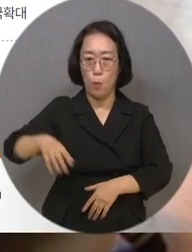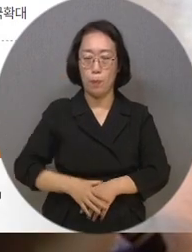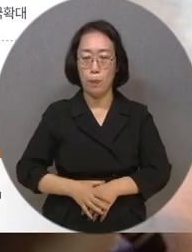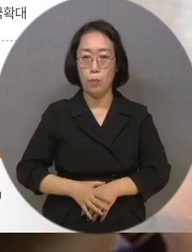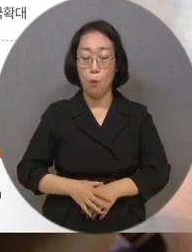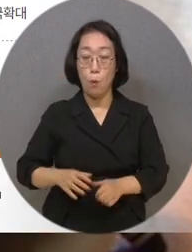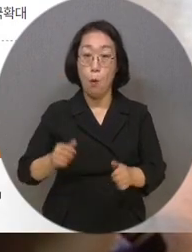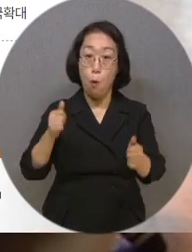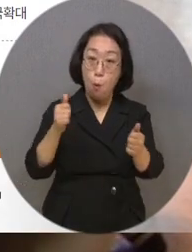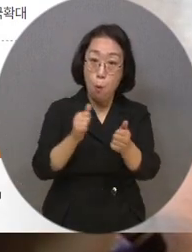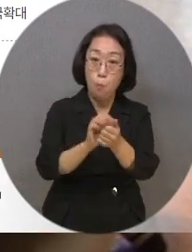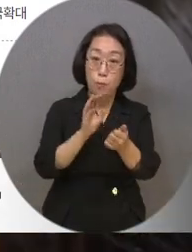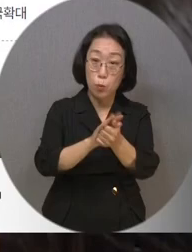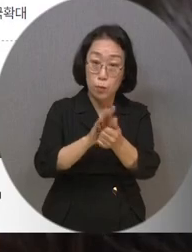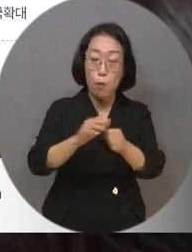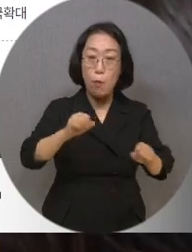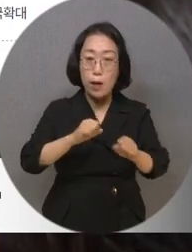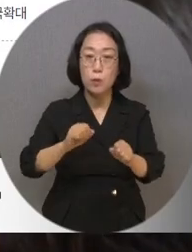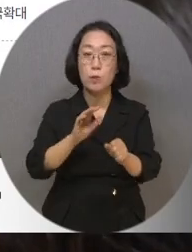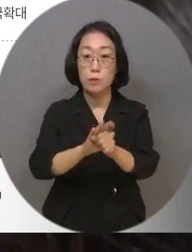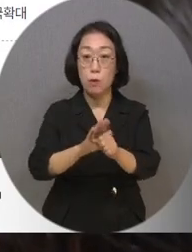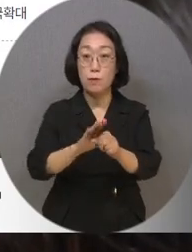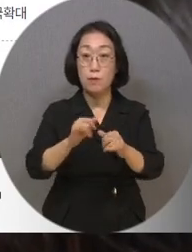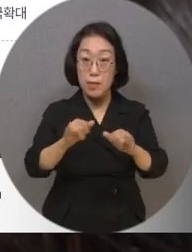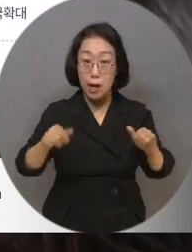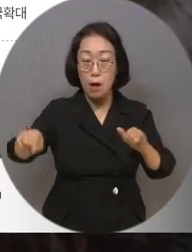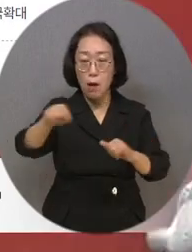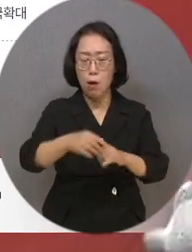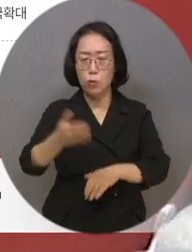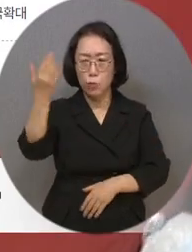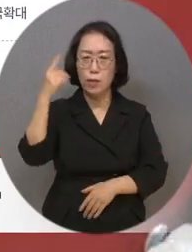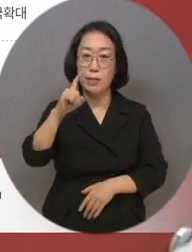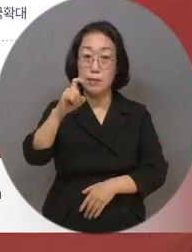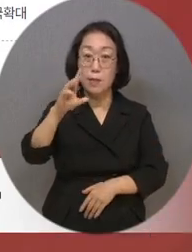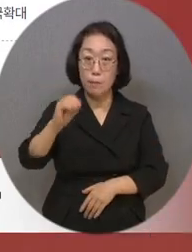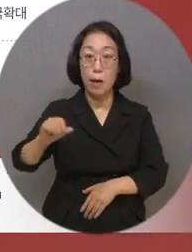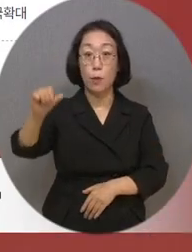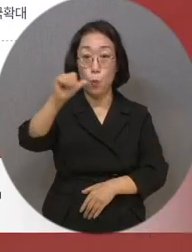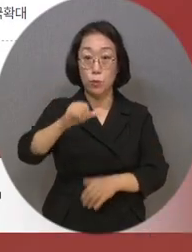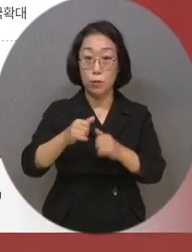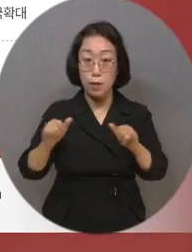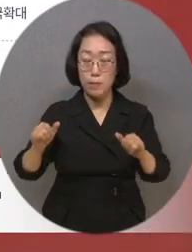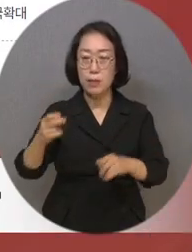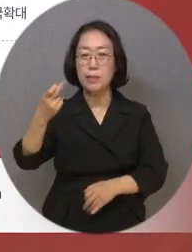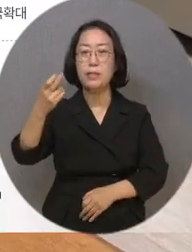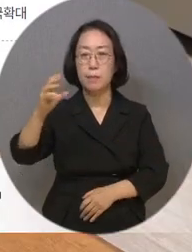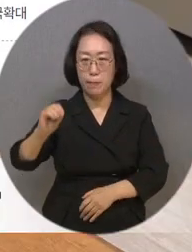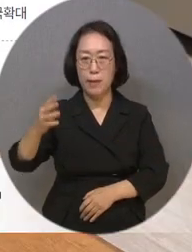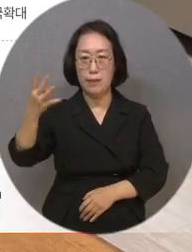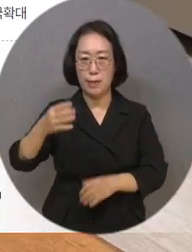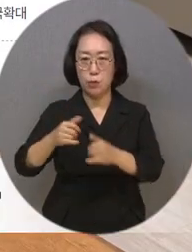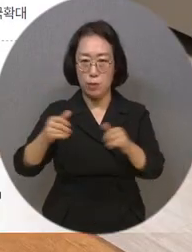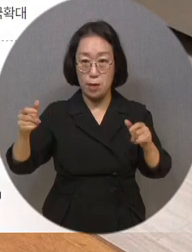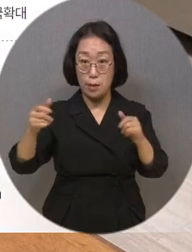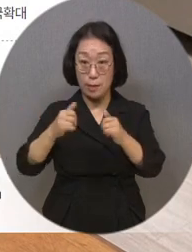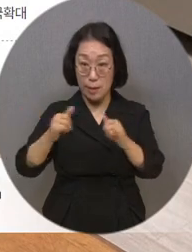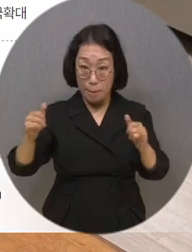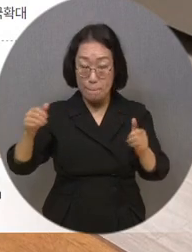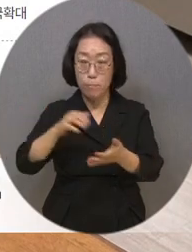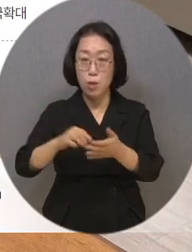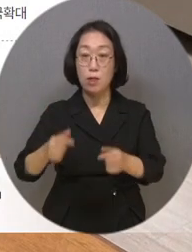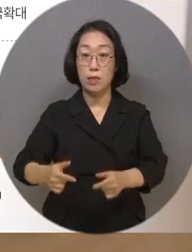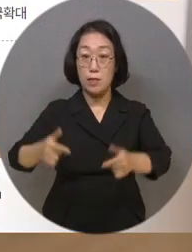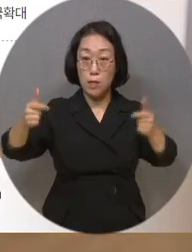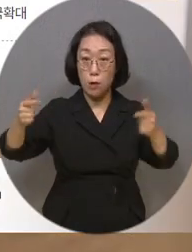서비스 강화도 주목됩니다 활동지원 대상자를 기존 11만 5천명에서 12만 4천명으로 확대하면서